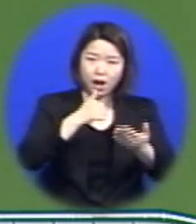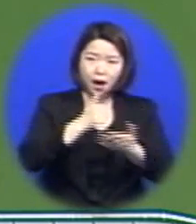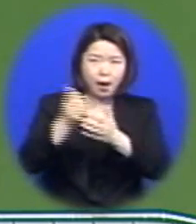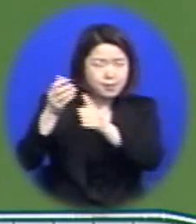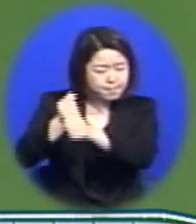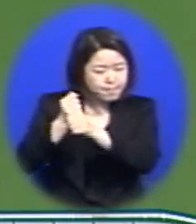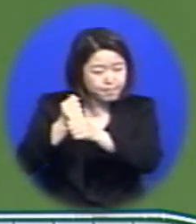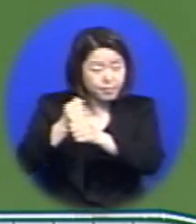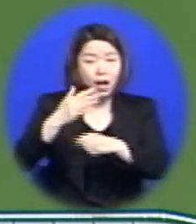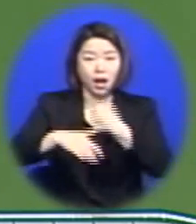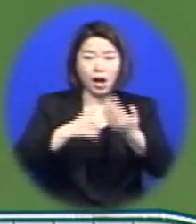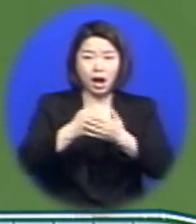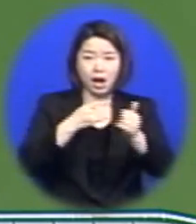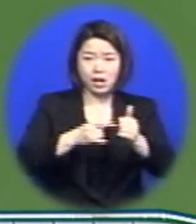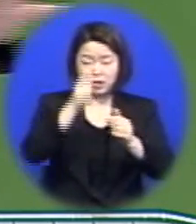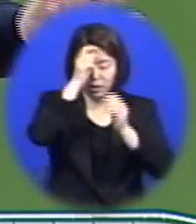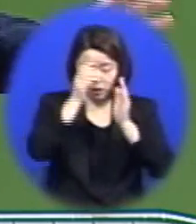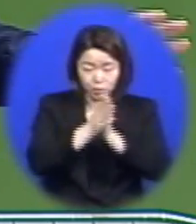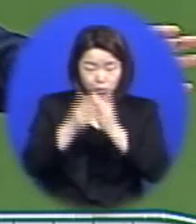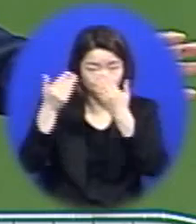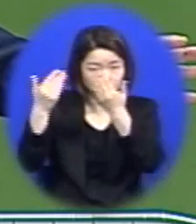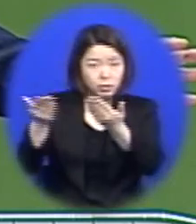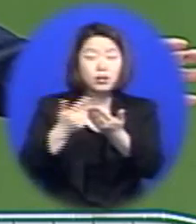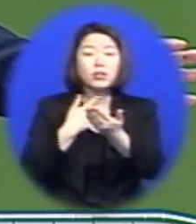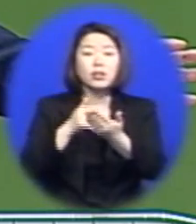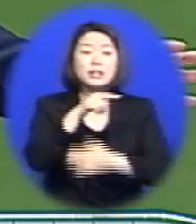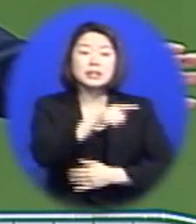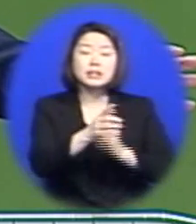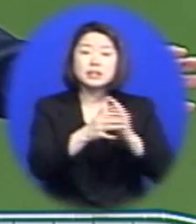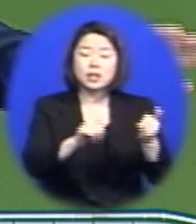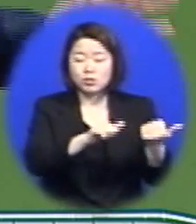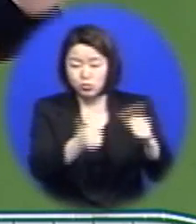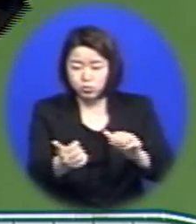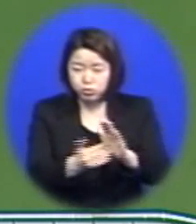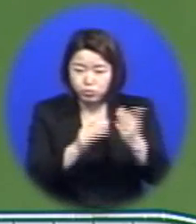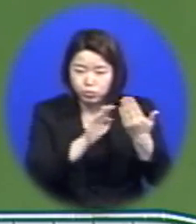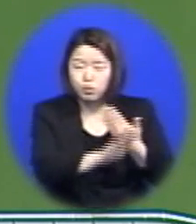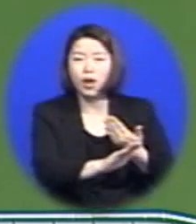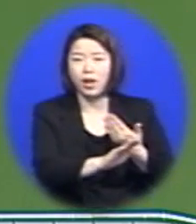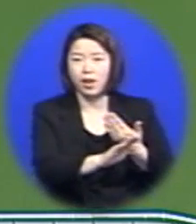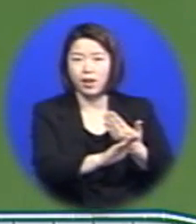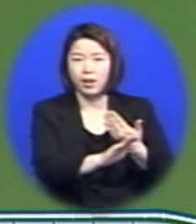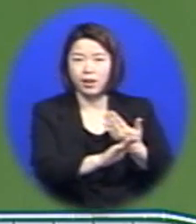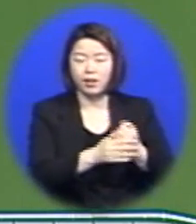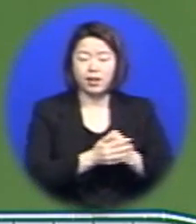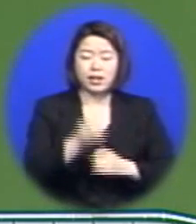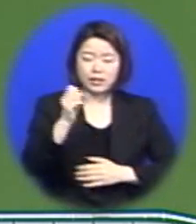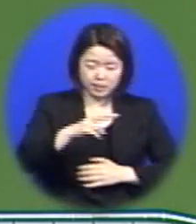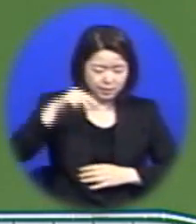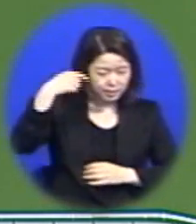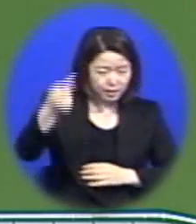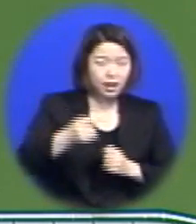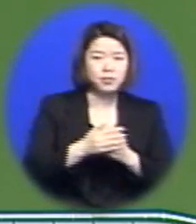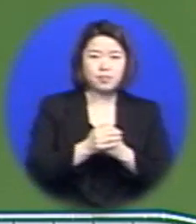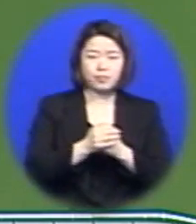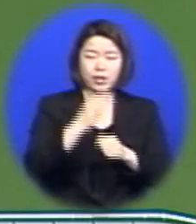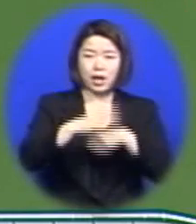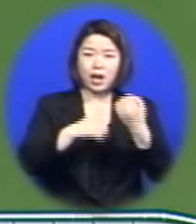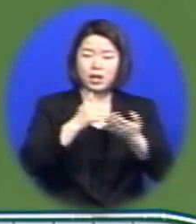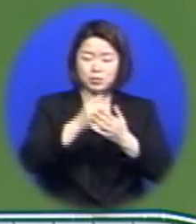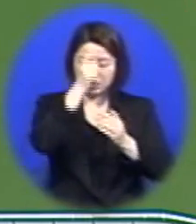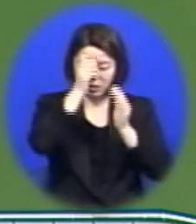하나님께 기도했던 그 사람은 죽고 난 다음에 그다음에 하나님이 그 기도에 응답을